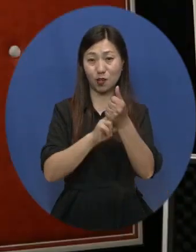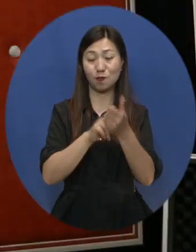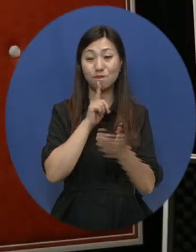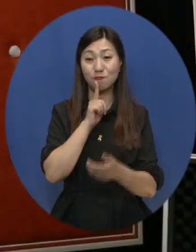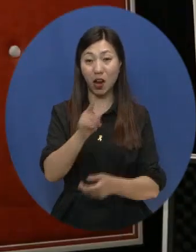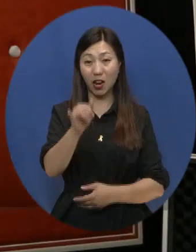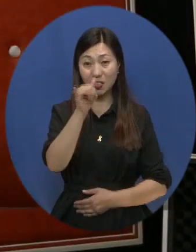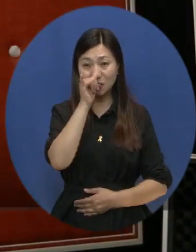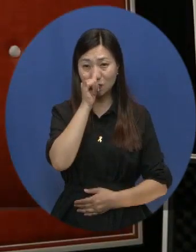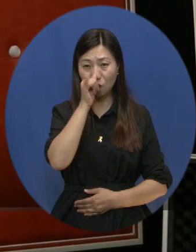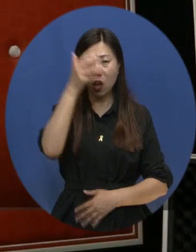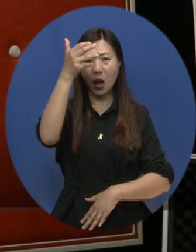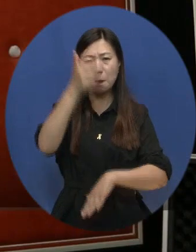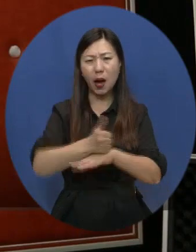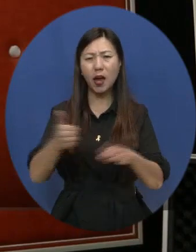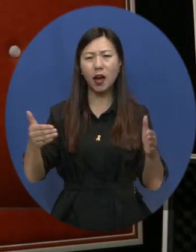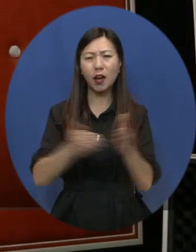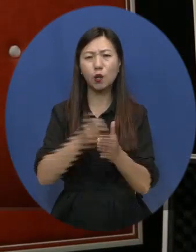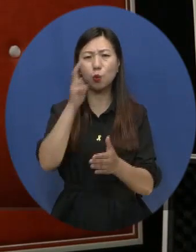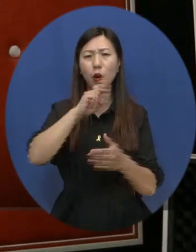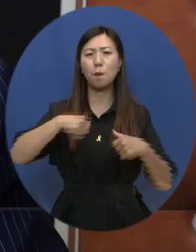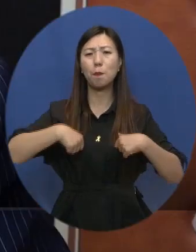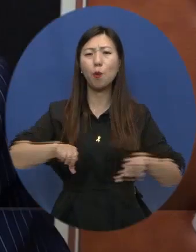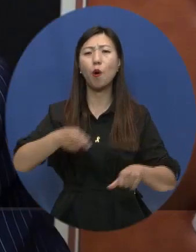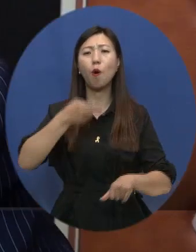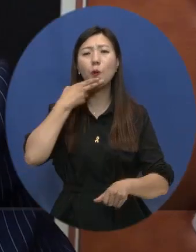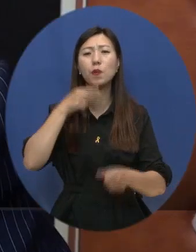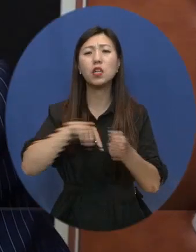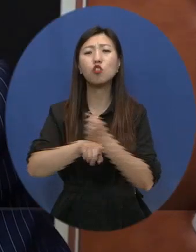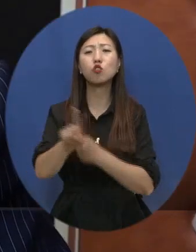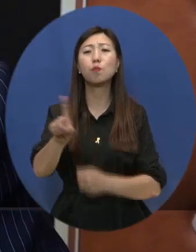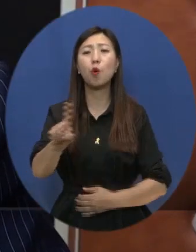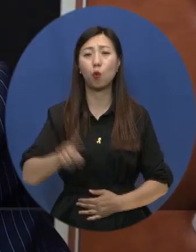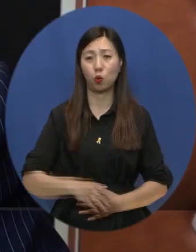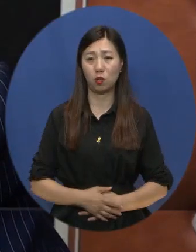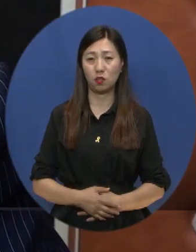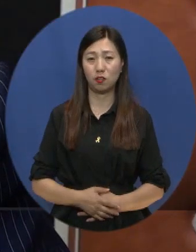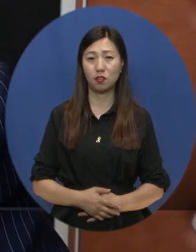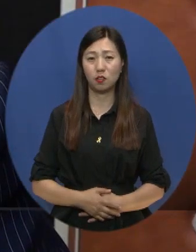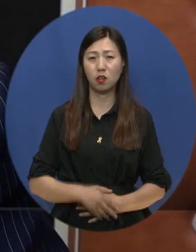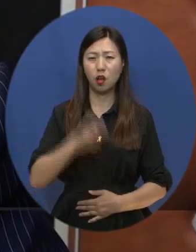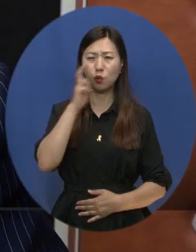지금까지 노래를 포기하지 않은 이유가 뭘까요? 노래가 너무 하고